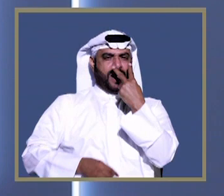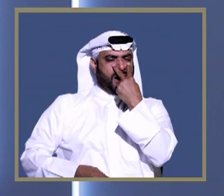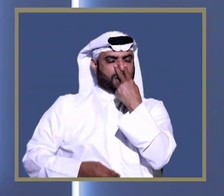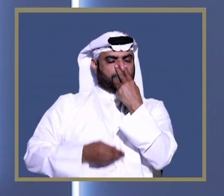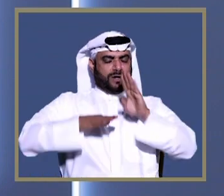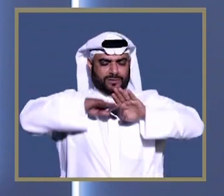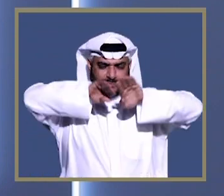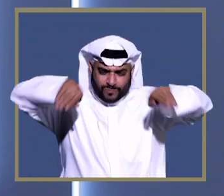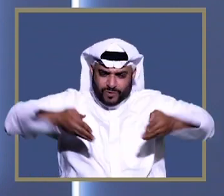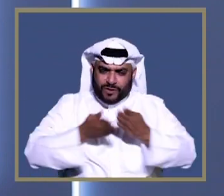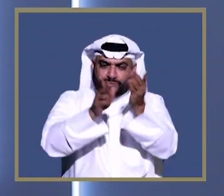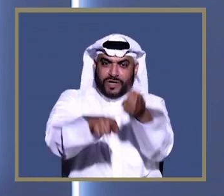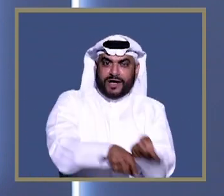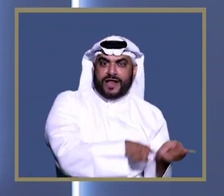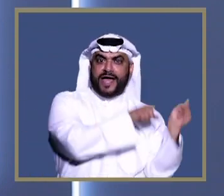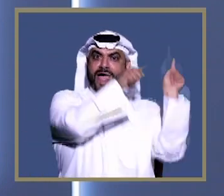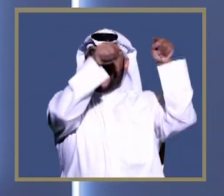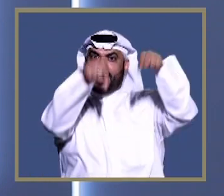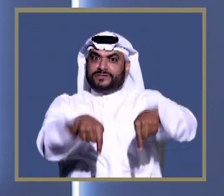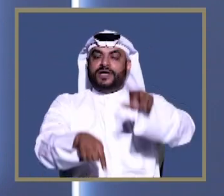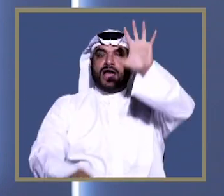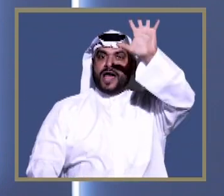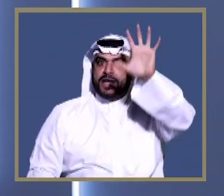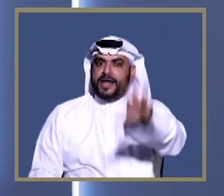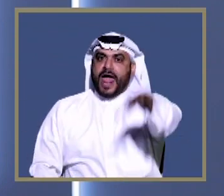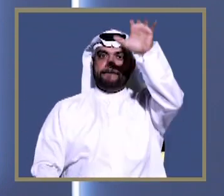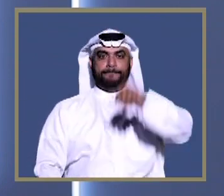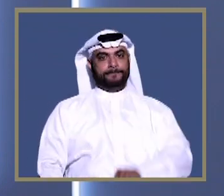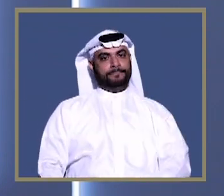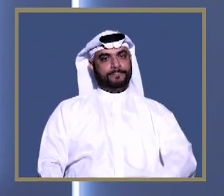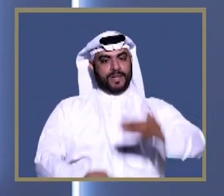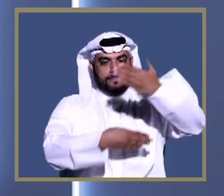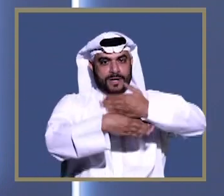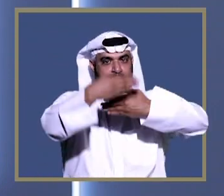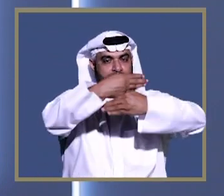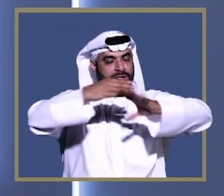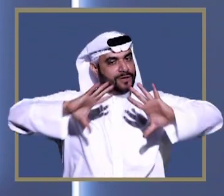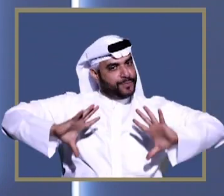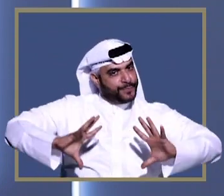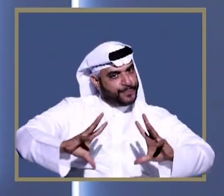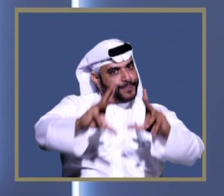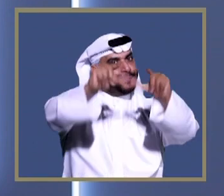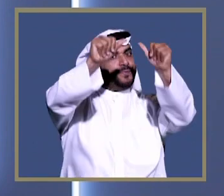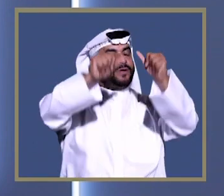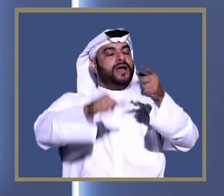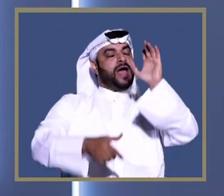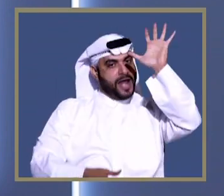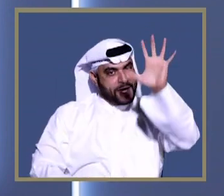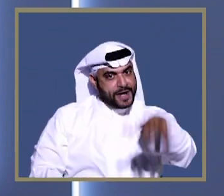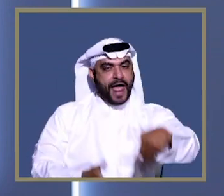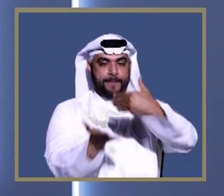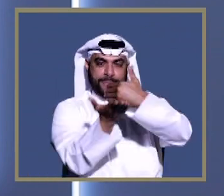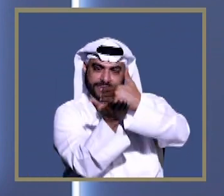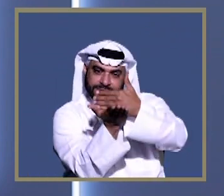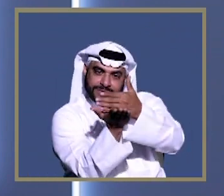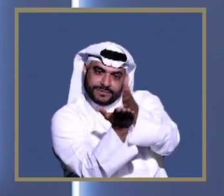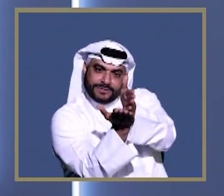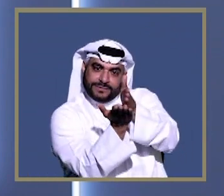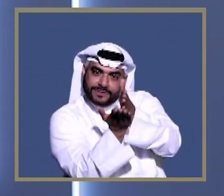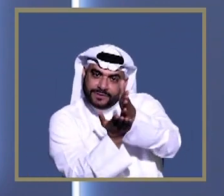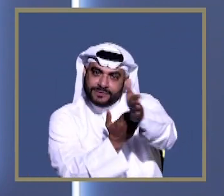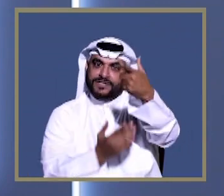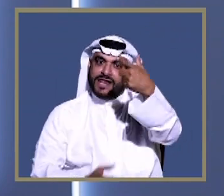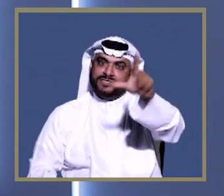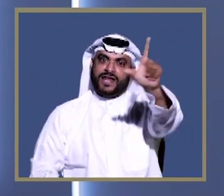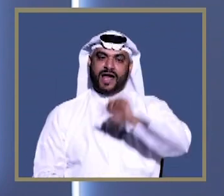القوس لليوم. نعم بحاجة إلى التنمية، نعم بحاجة إلى الإصلاح.